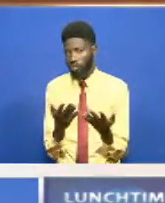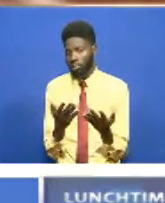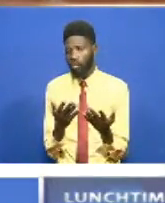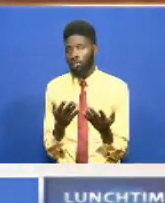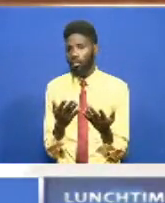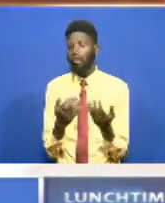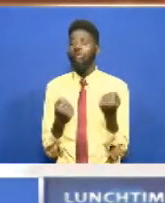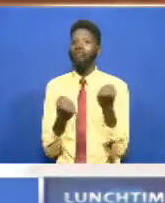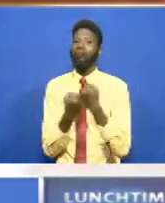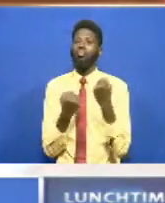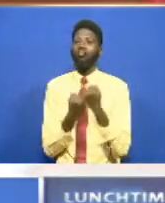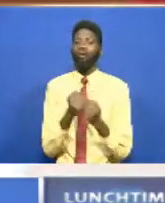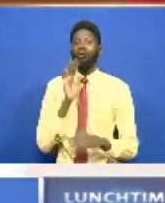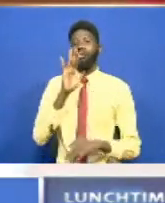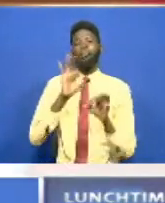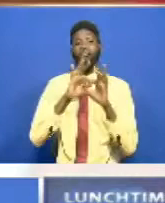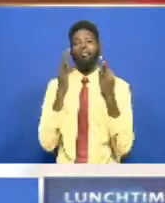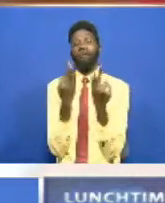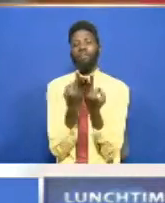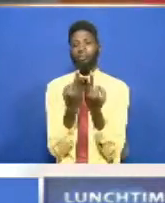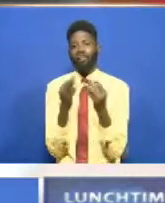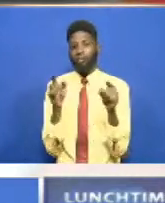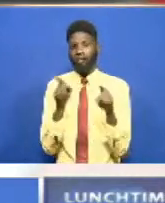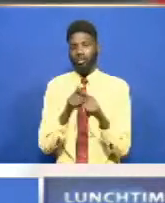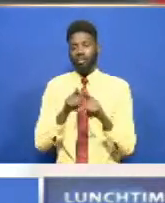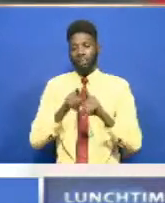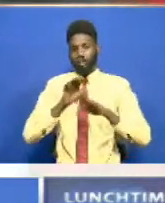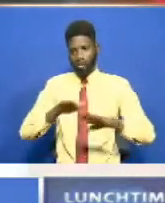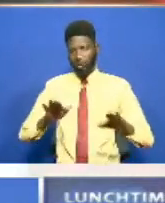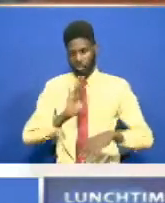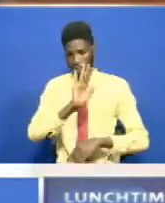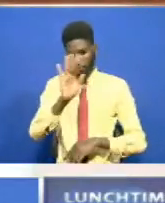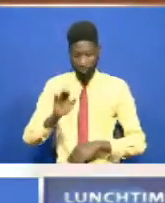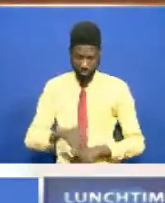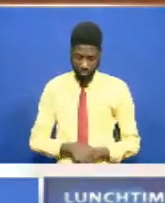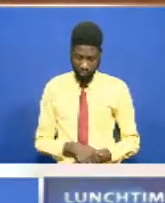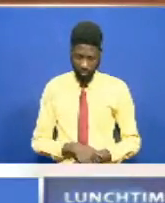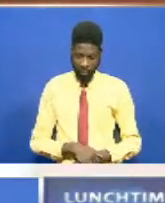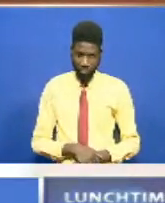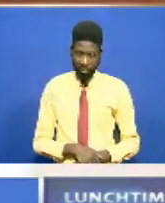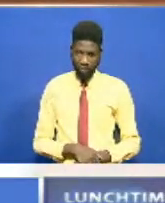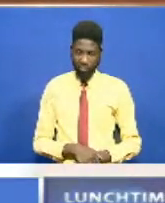chakula kwa meza yako na watoto wako. Na ndipo mimi nasema